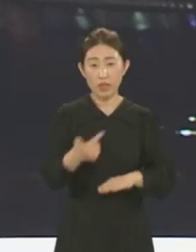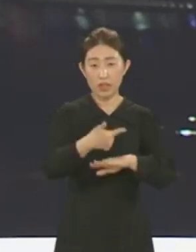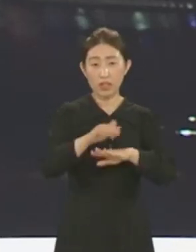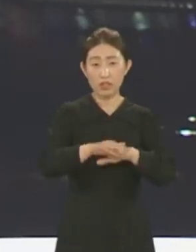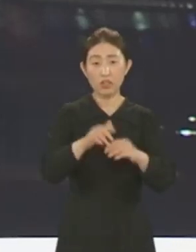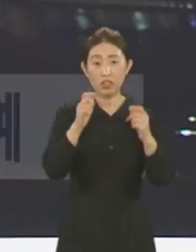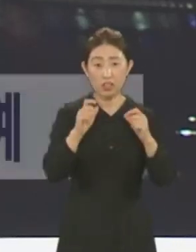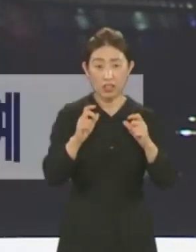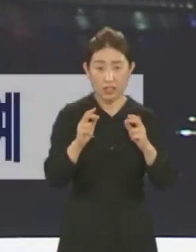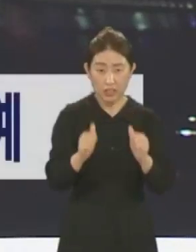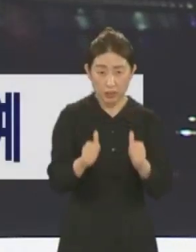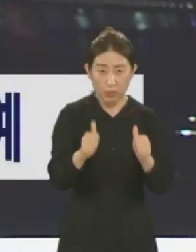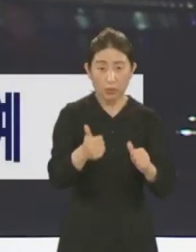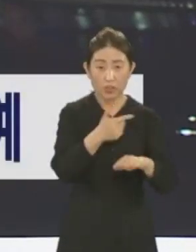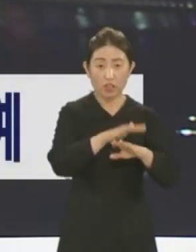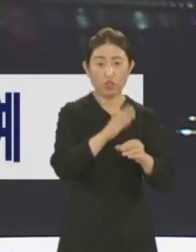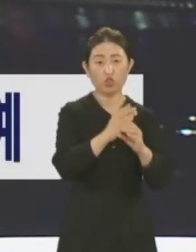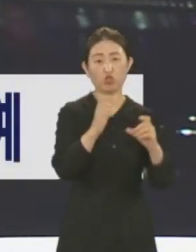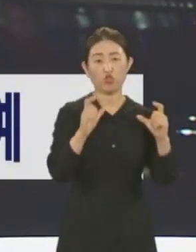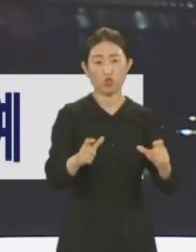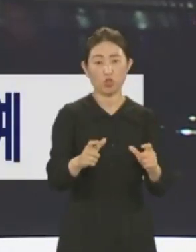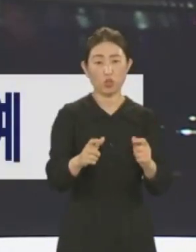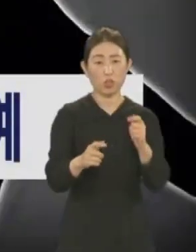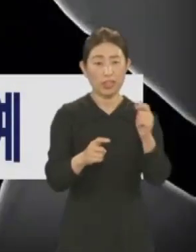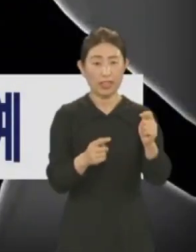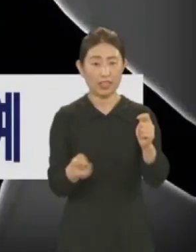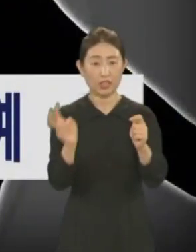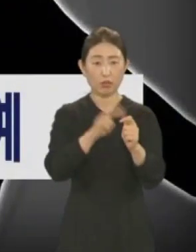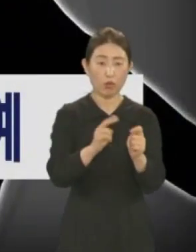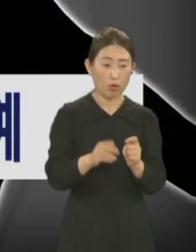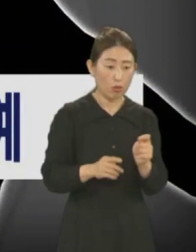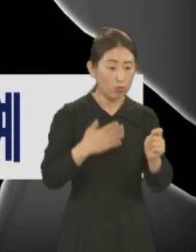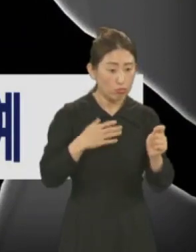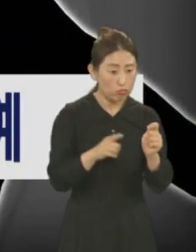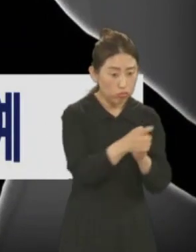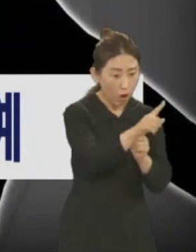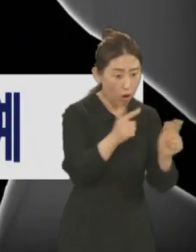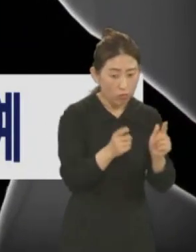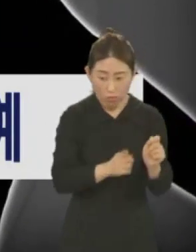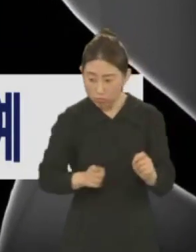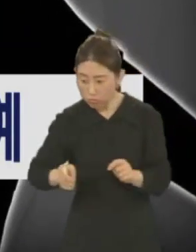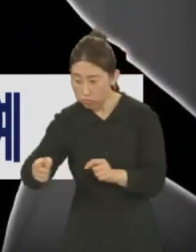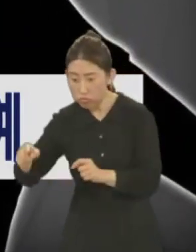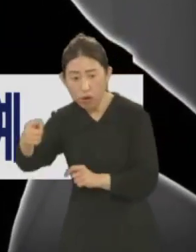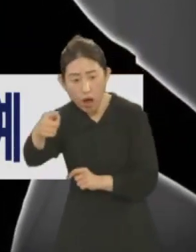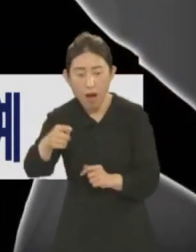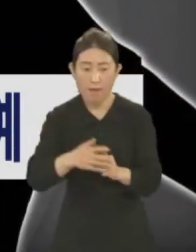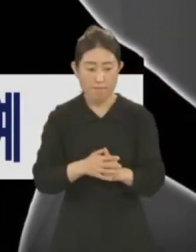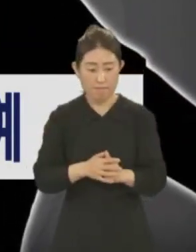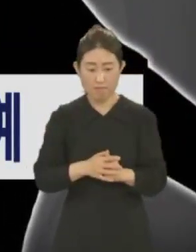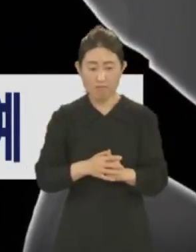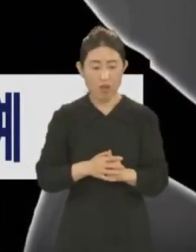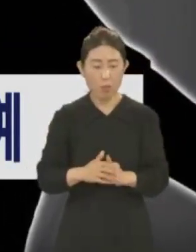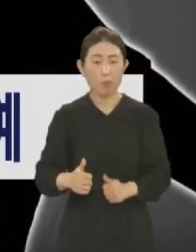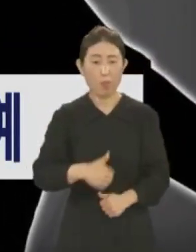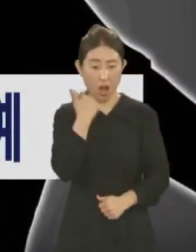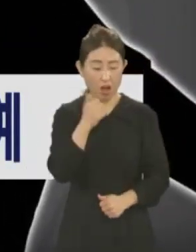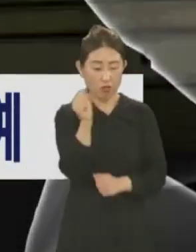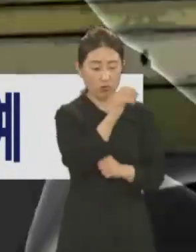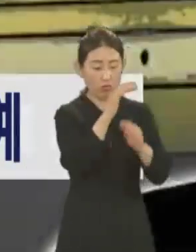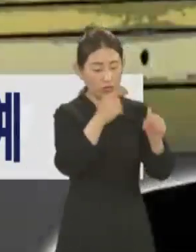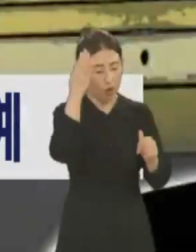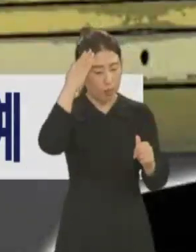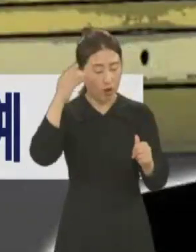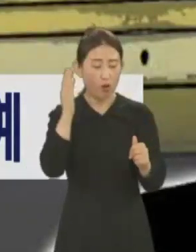대현주법 나상훈 부장판사는 대전 중구에서 택시를 탄 뒤 탑승 경로가 마음에 안 든다며 운전 중이던